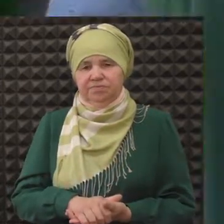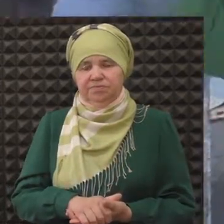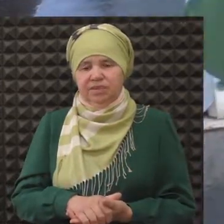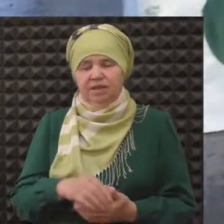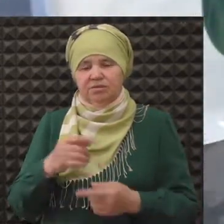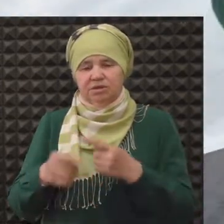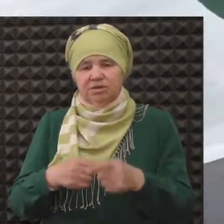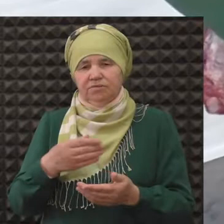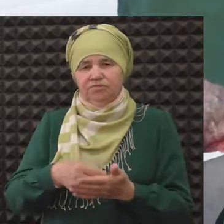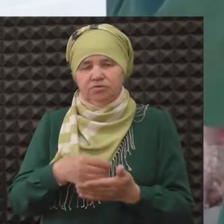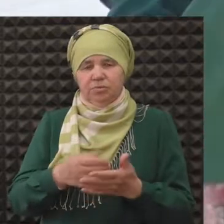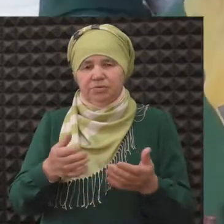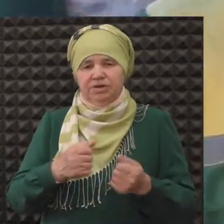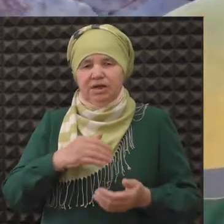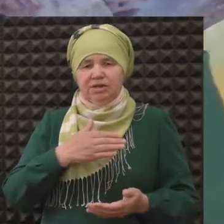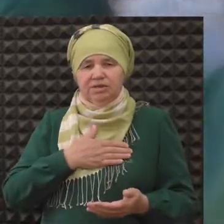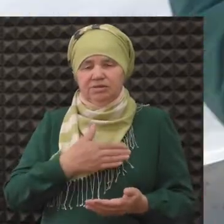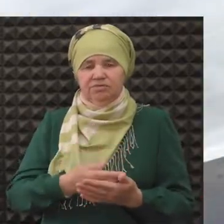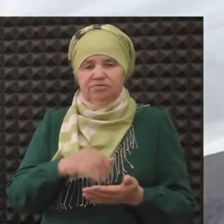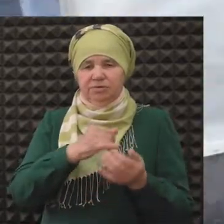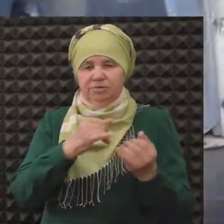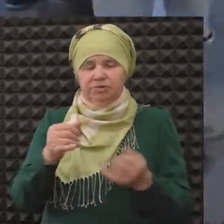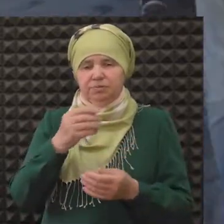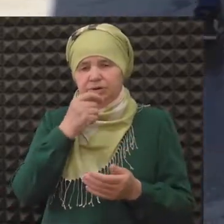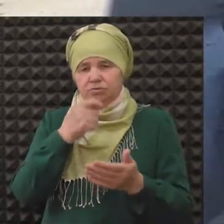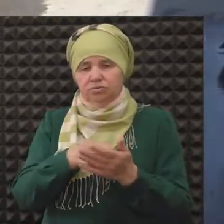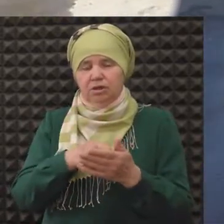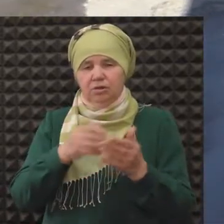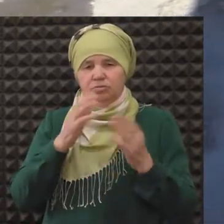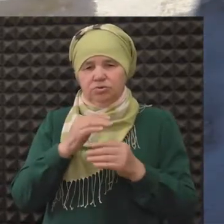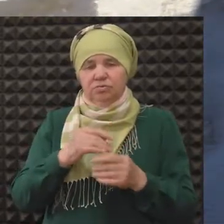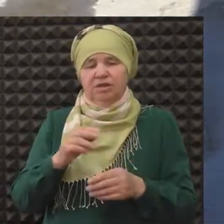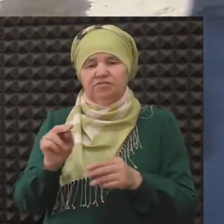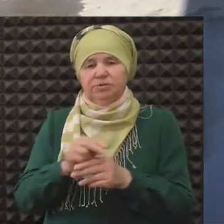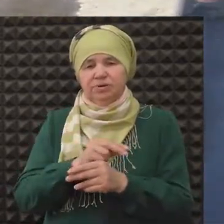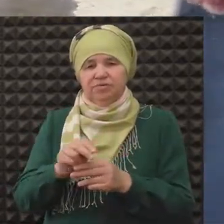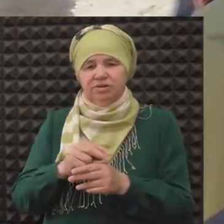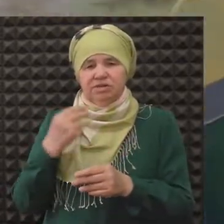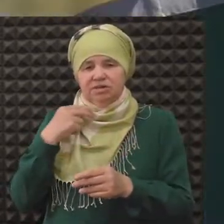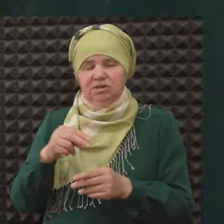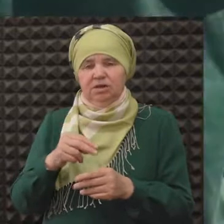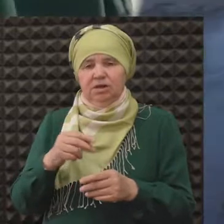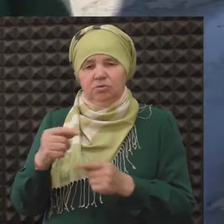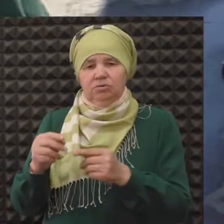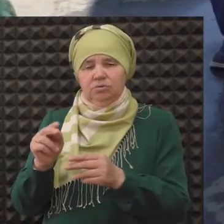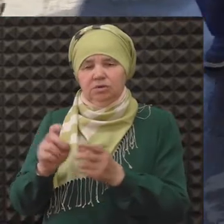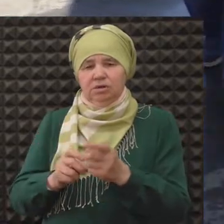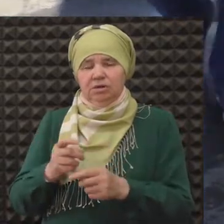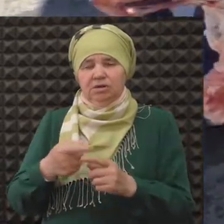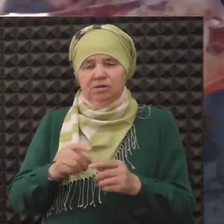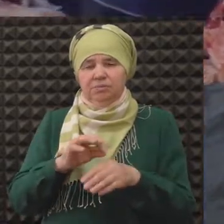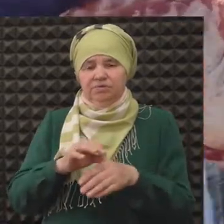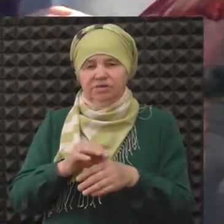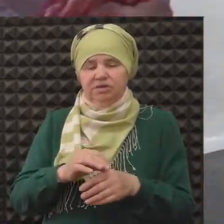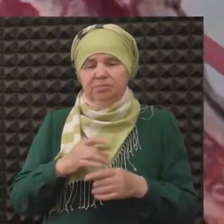Уже традиционно фонд Ердам принял активное участие в обеспечении продуктами мусульман в исправительных учреждениях УФСИН по Татарстану для проведения